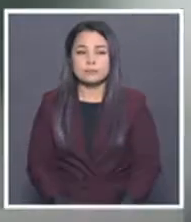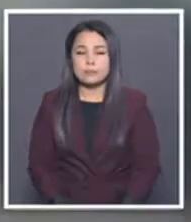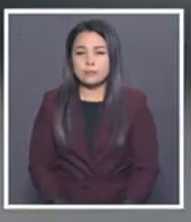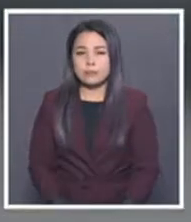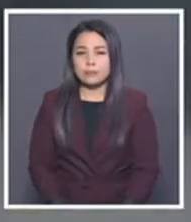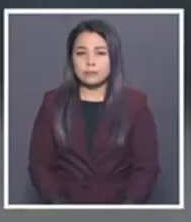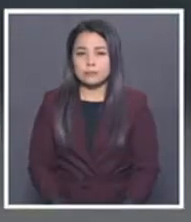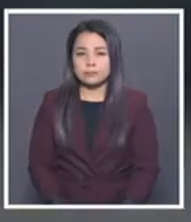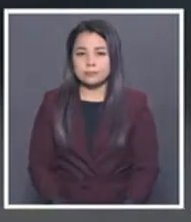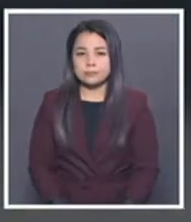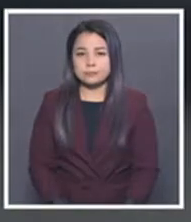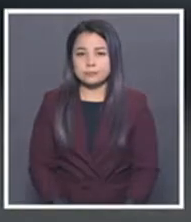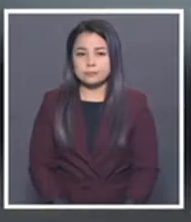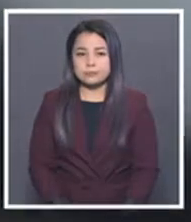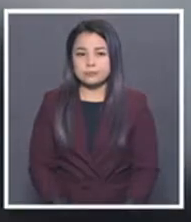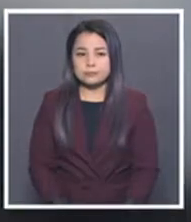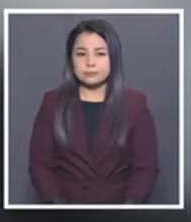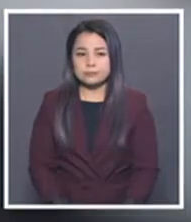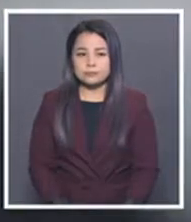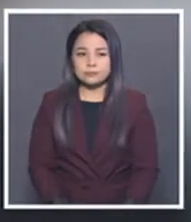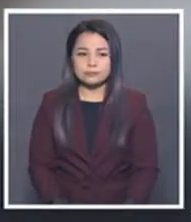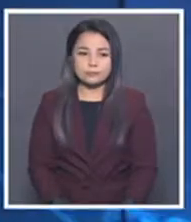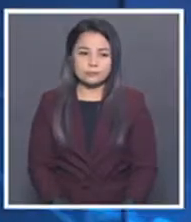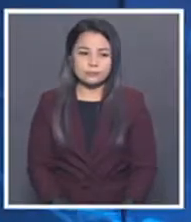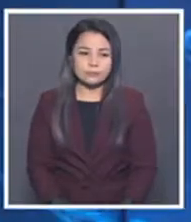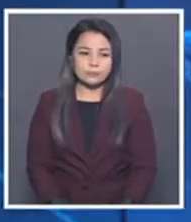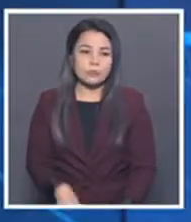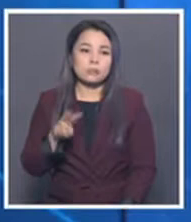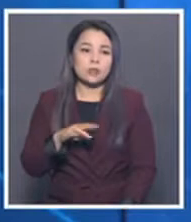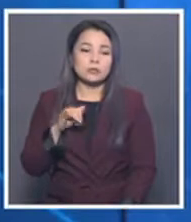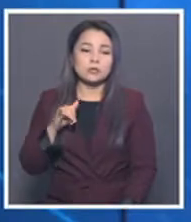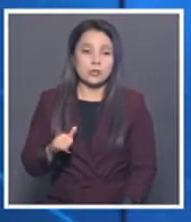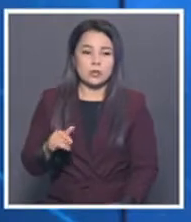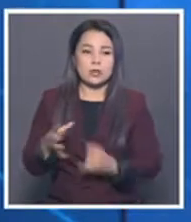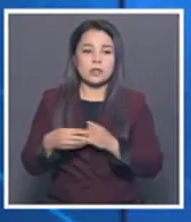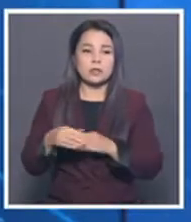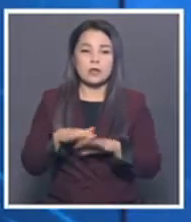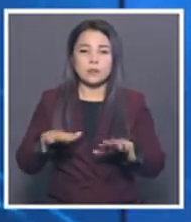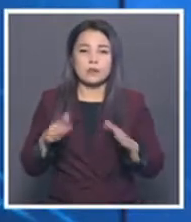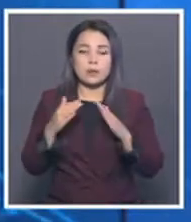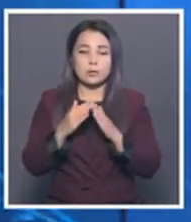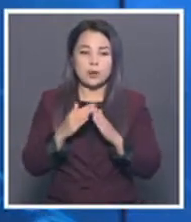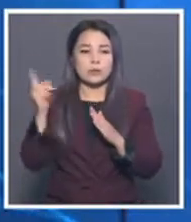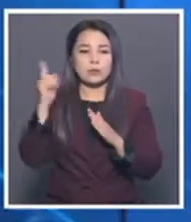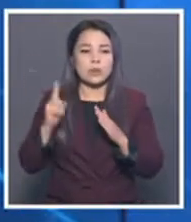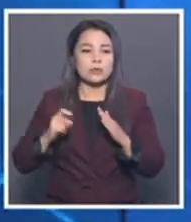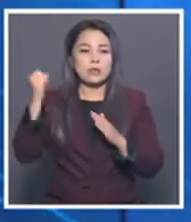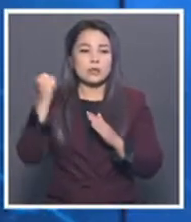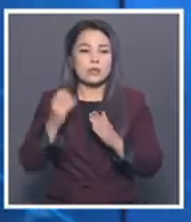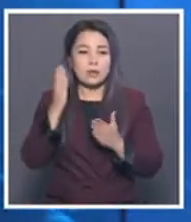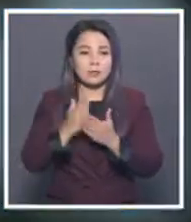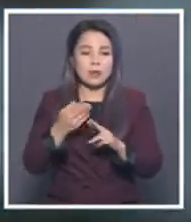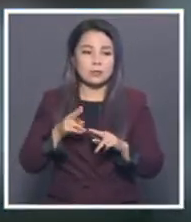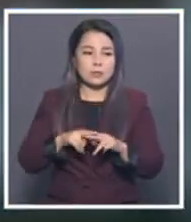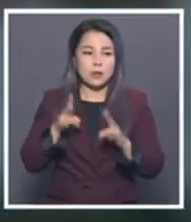Жаңбырбай, Қазақстан ұлттық телеарнасы, Алматыдан. Ал Маңғыстауда жер үйдің төбесіне найзағай түсті. Абырой болғанда отбасы